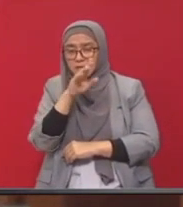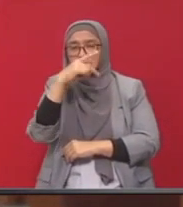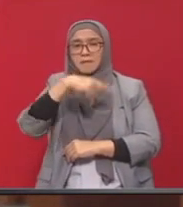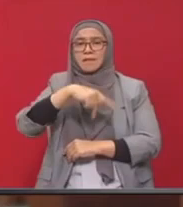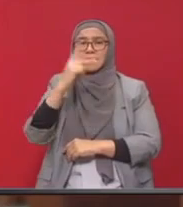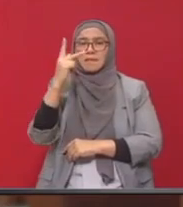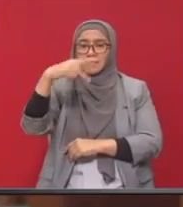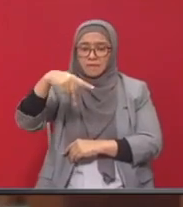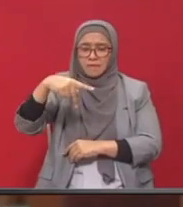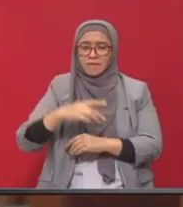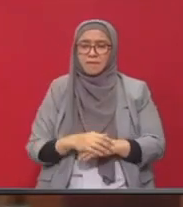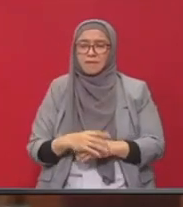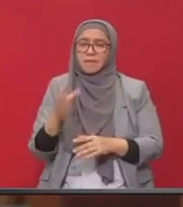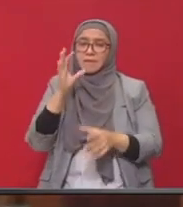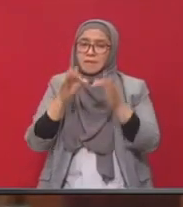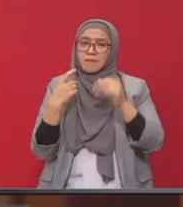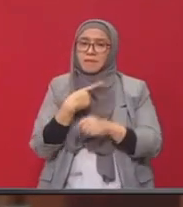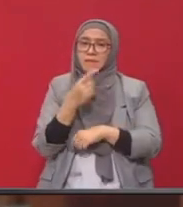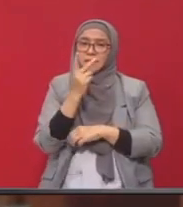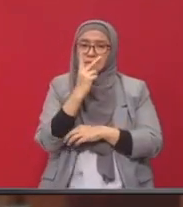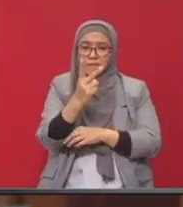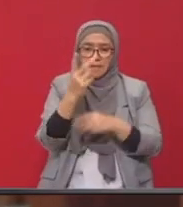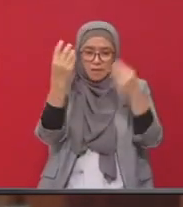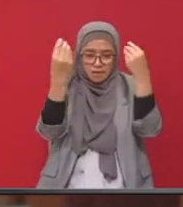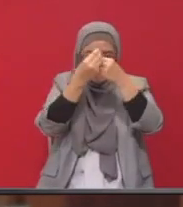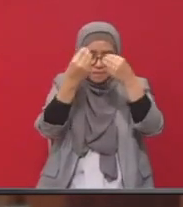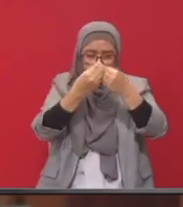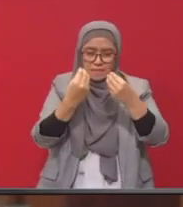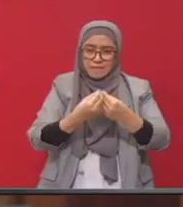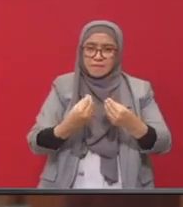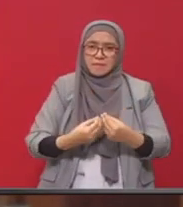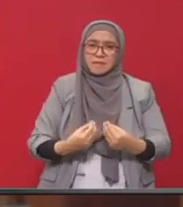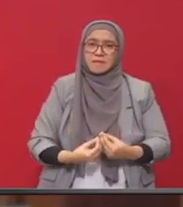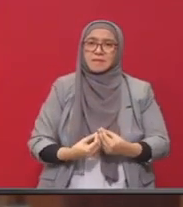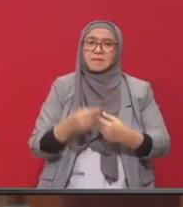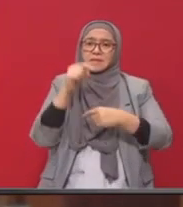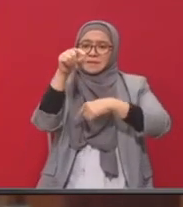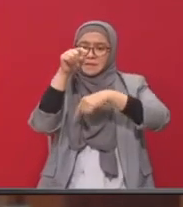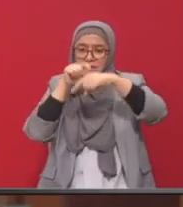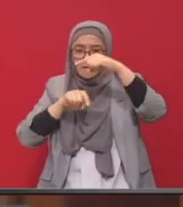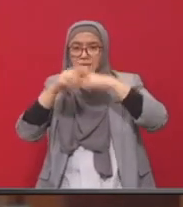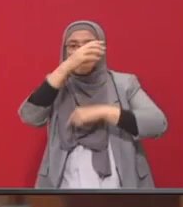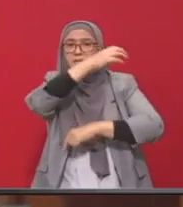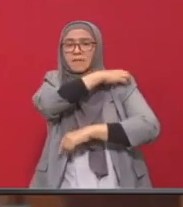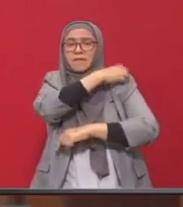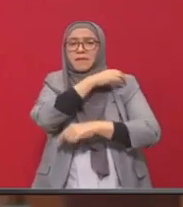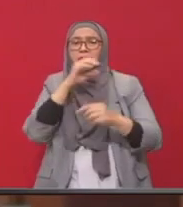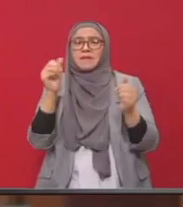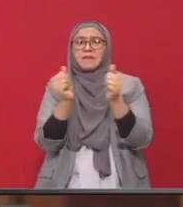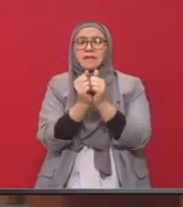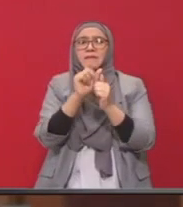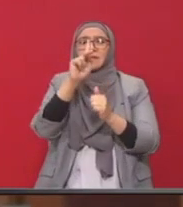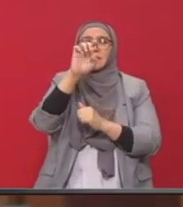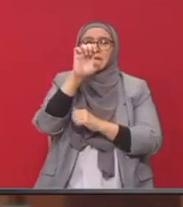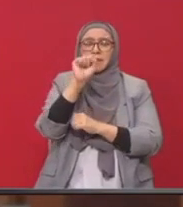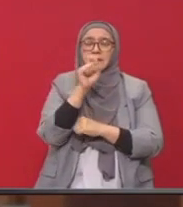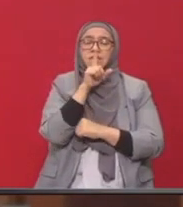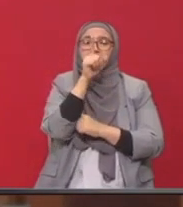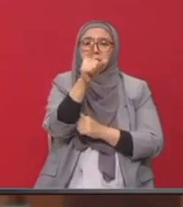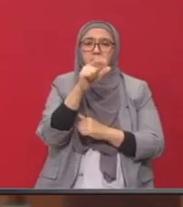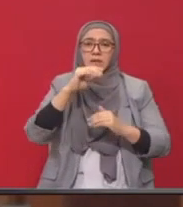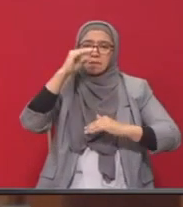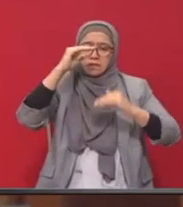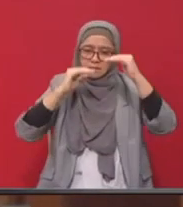kalau kita lihat saudari jadi pada nisbah pegawai yang bertugas jika M dengan cash menanya tidak seimbang